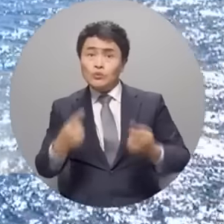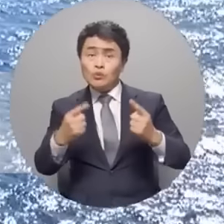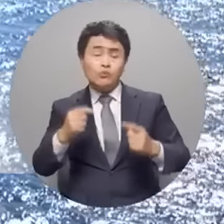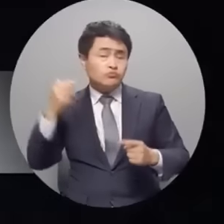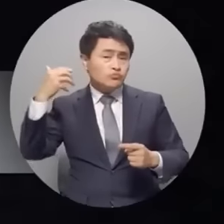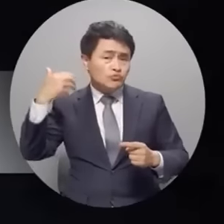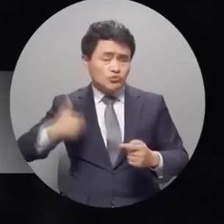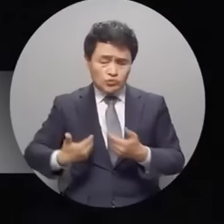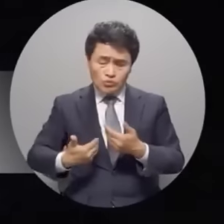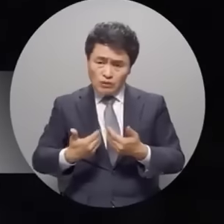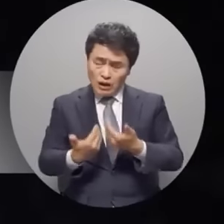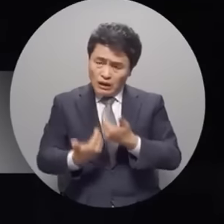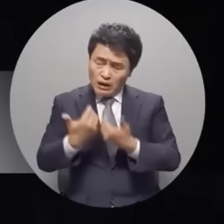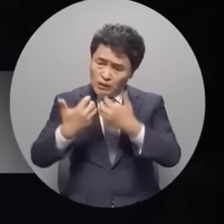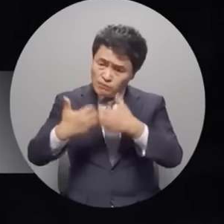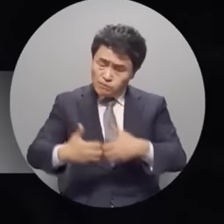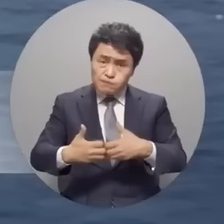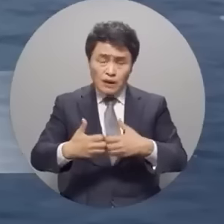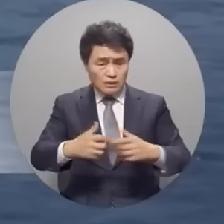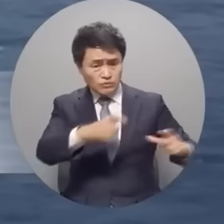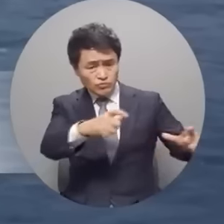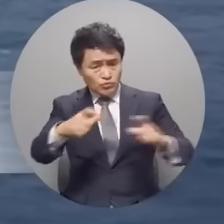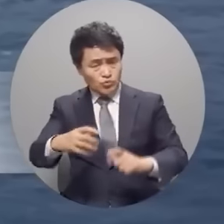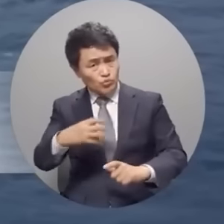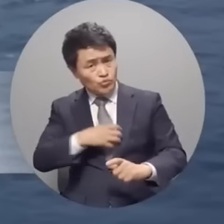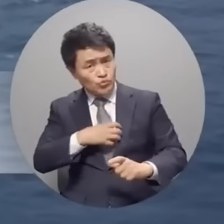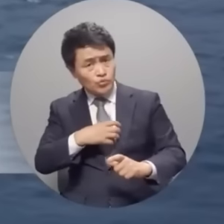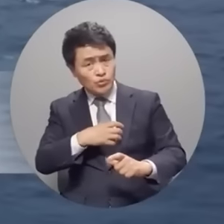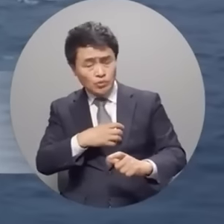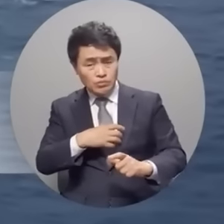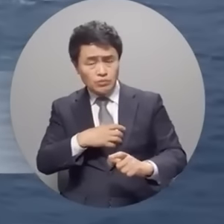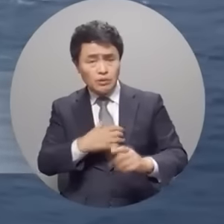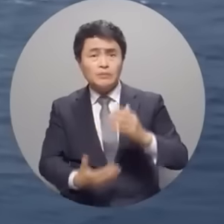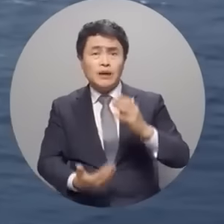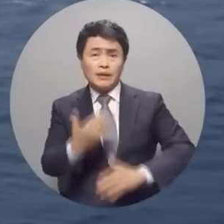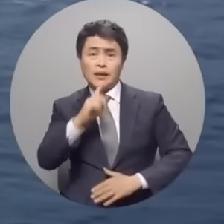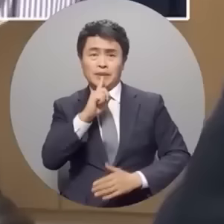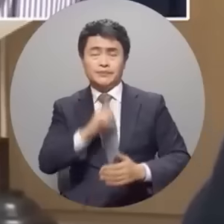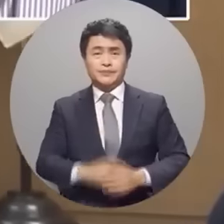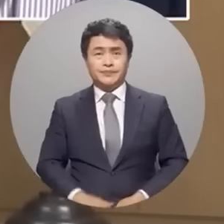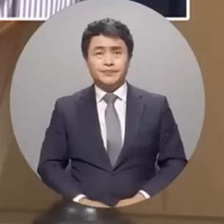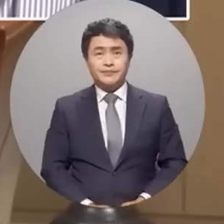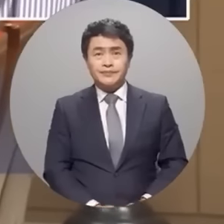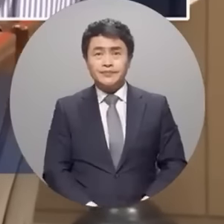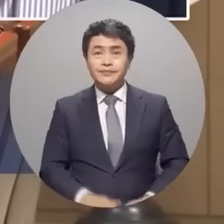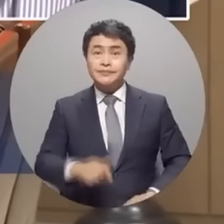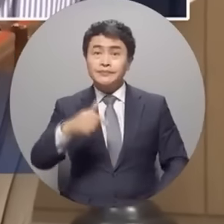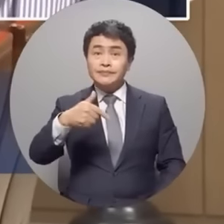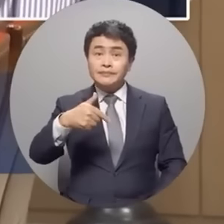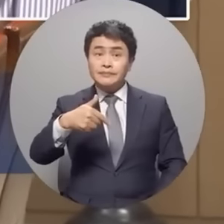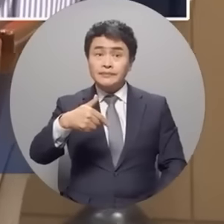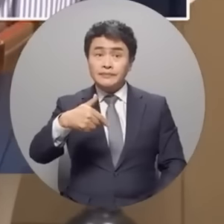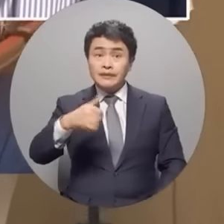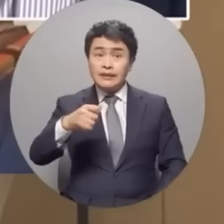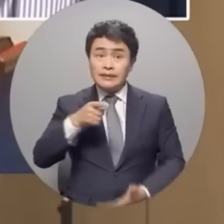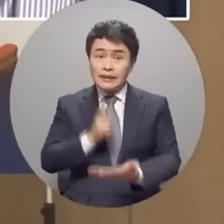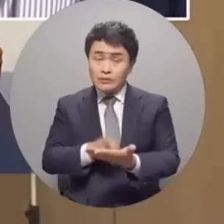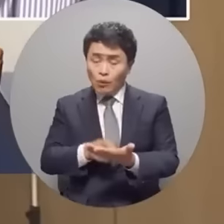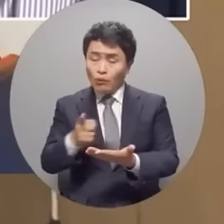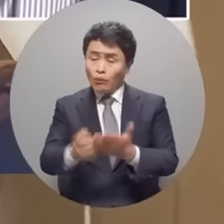중국과의 관계 경색과 지정학적 위기고조 우려를 불러왔던 반론도 있습니다. 기시다는 그걸 성과라고 얘기할 수 있는